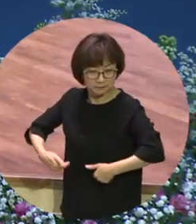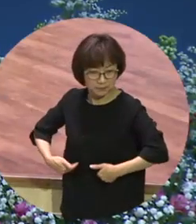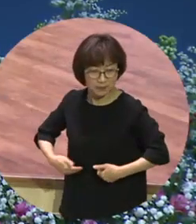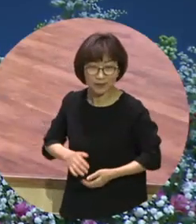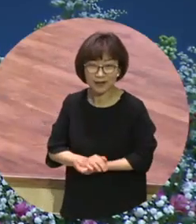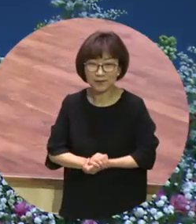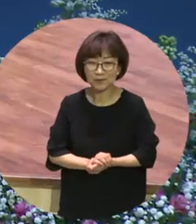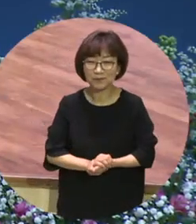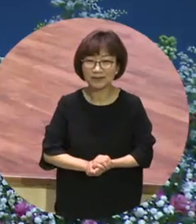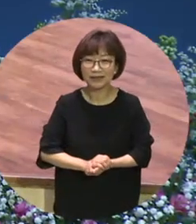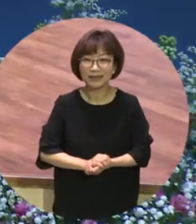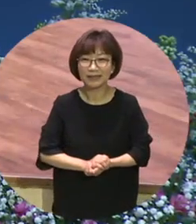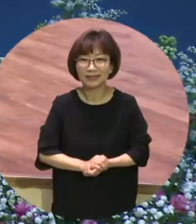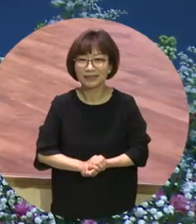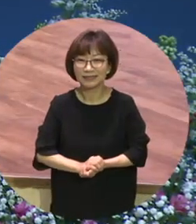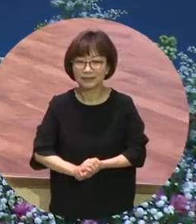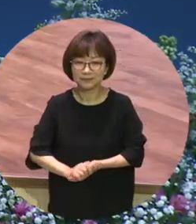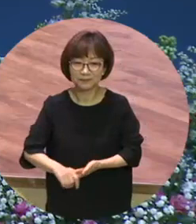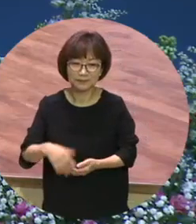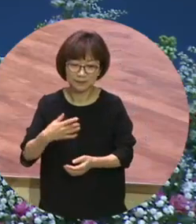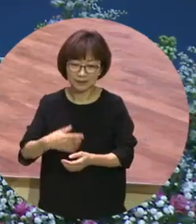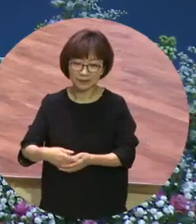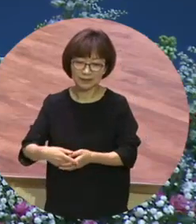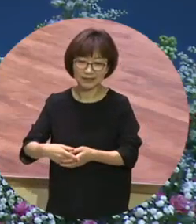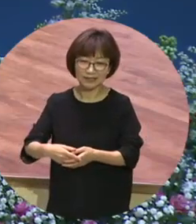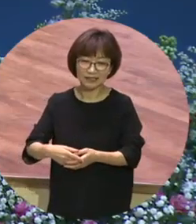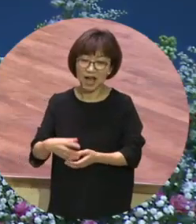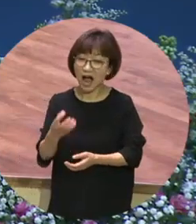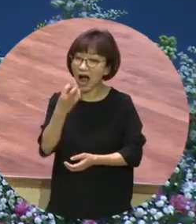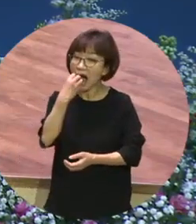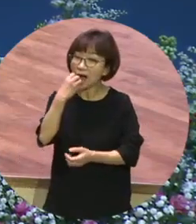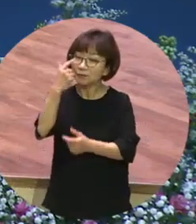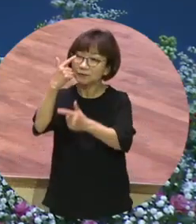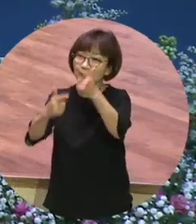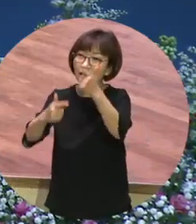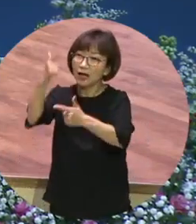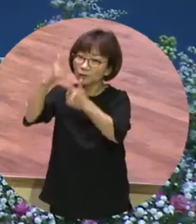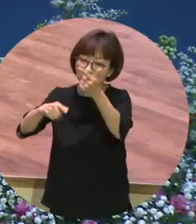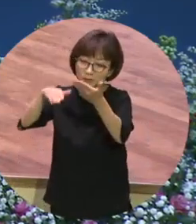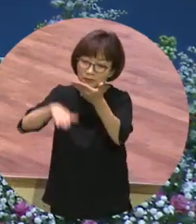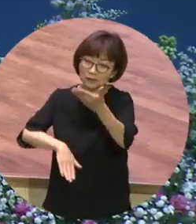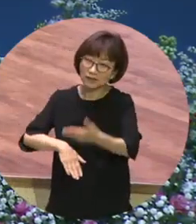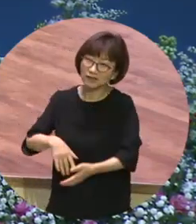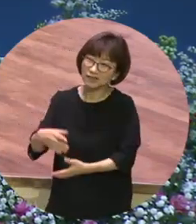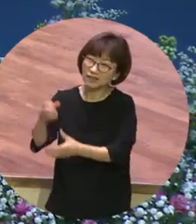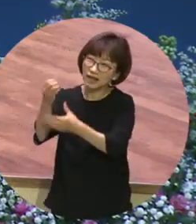감남나무 밑에서 감 떨어지는 기다리는 그러한, 그건 믿음이 아니에요.